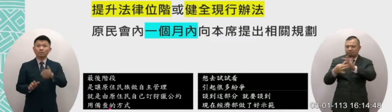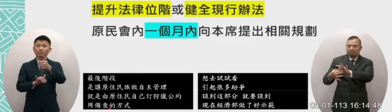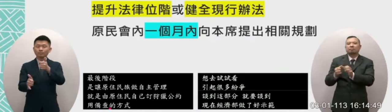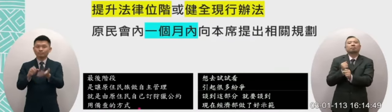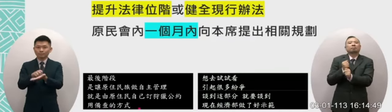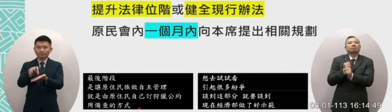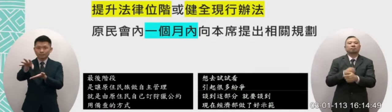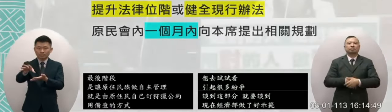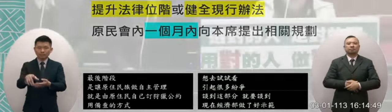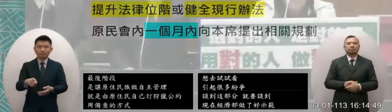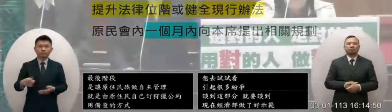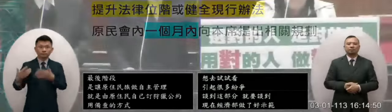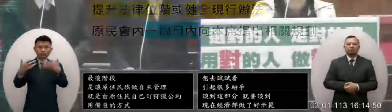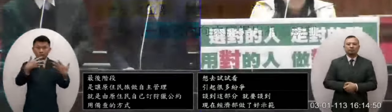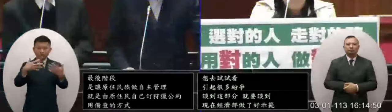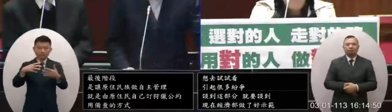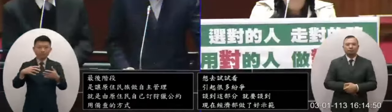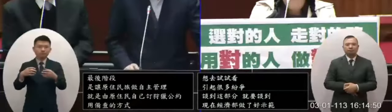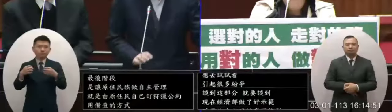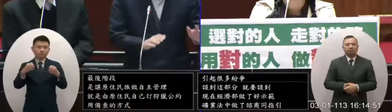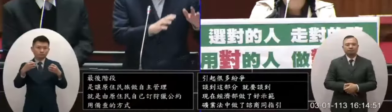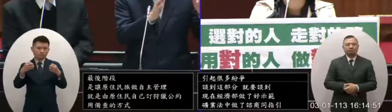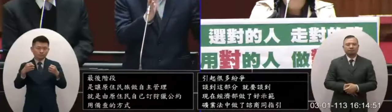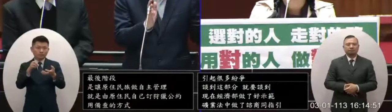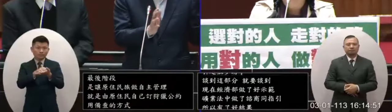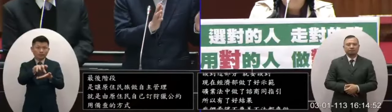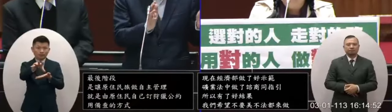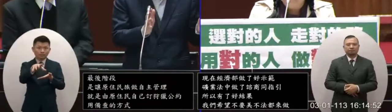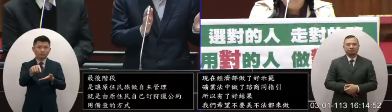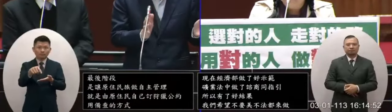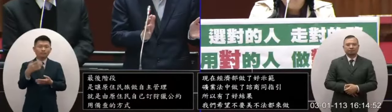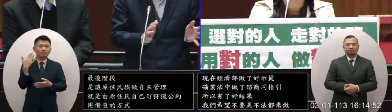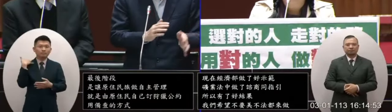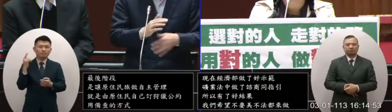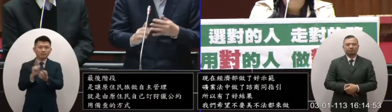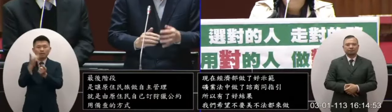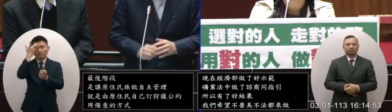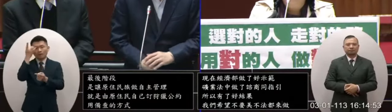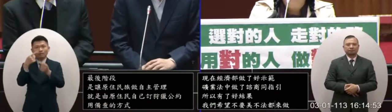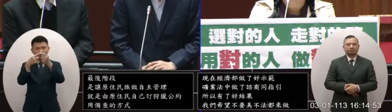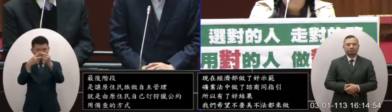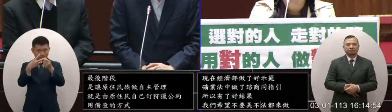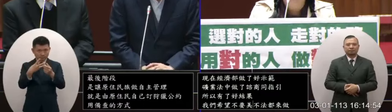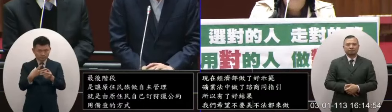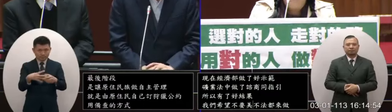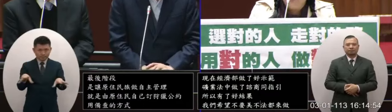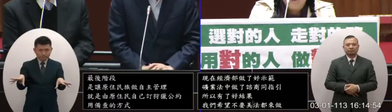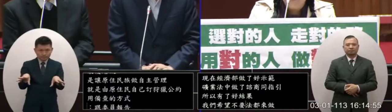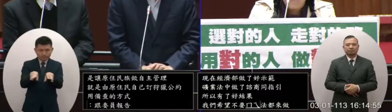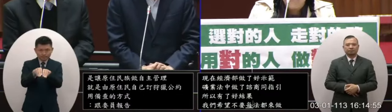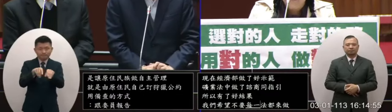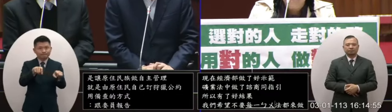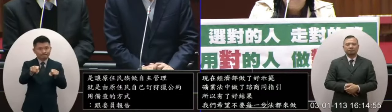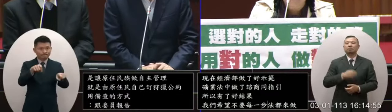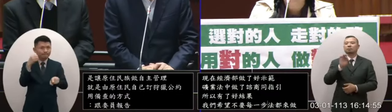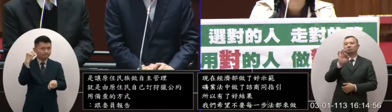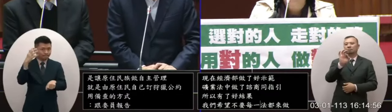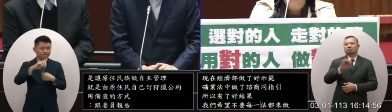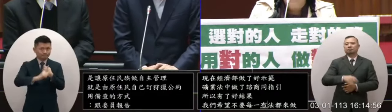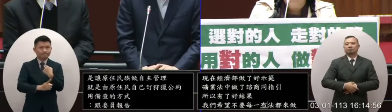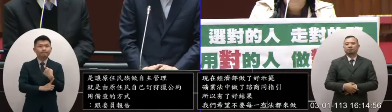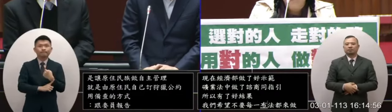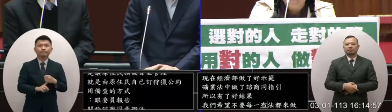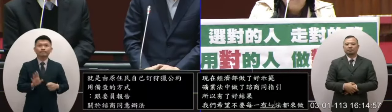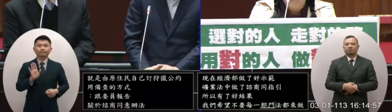关于资商同意办法，我们现在正在研拟，按照过去遇到的一些问题，研拟一个新的办法出来。 OK， 那讲